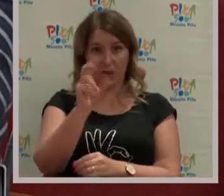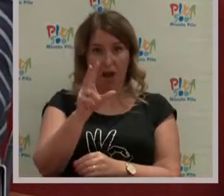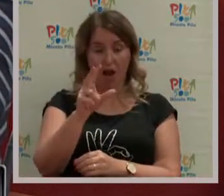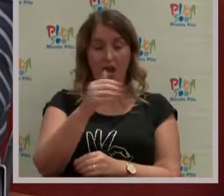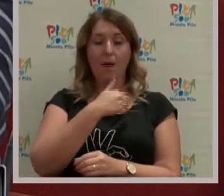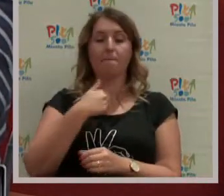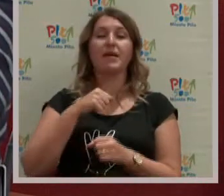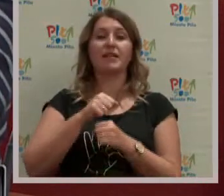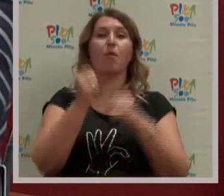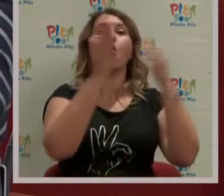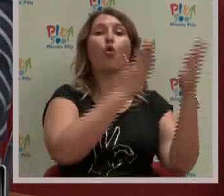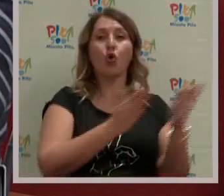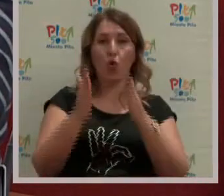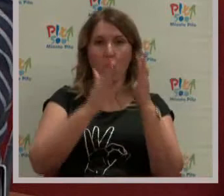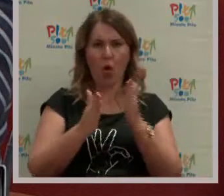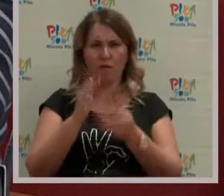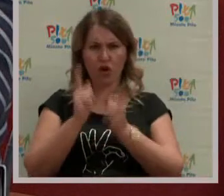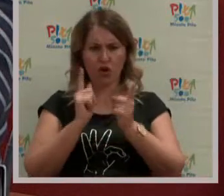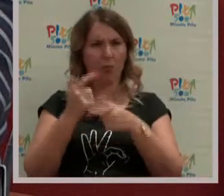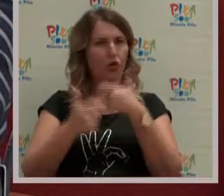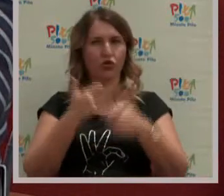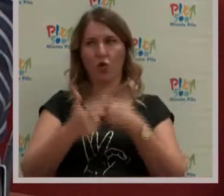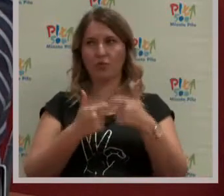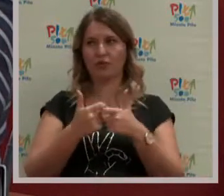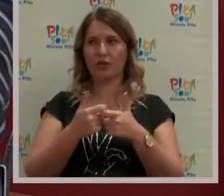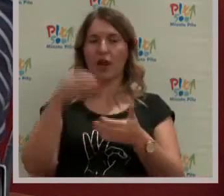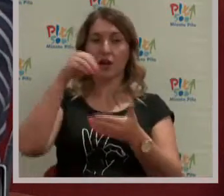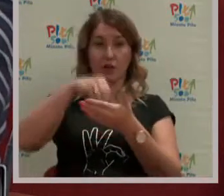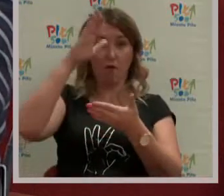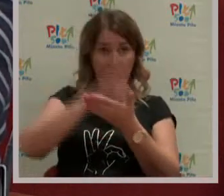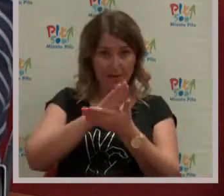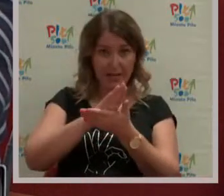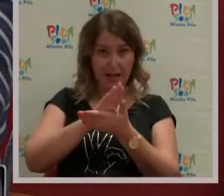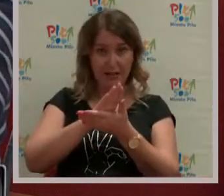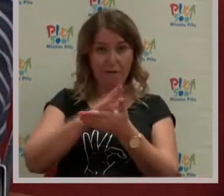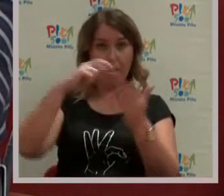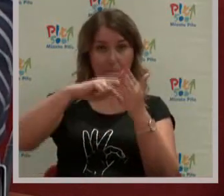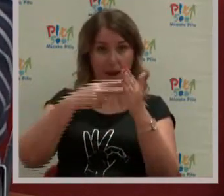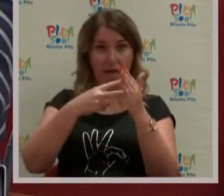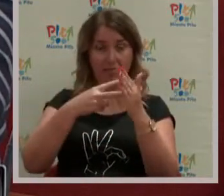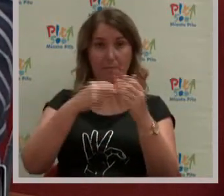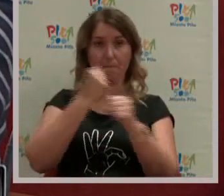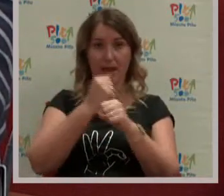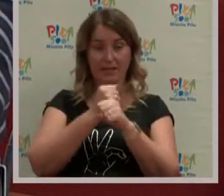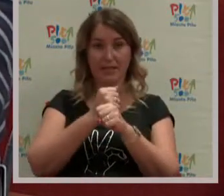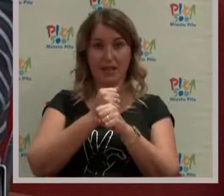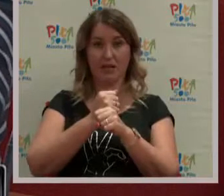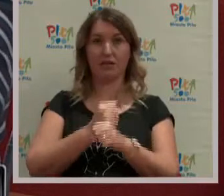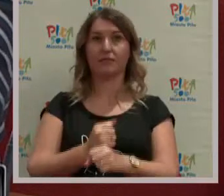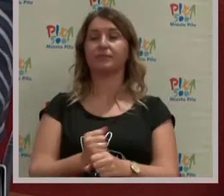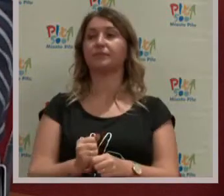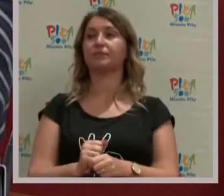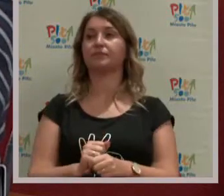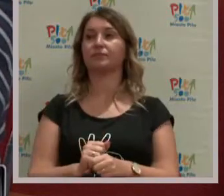wprowadzić w trybie bardzo pilnym to przedsięwzięcie do naszego budżetu nawet do wieloletniej prązy finansowej myślę, że Państwo też bylibyście